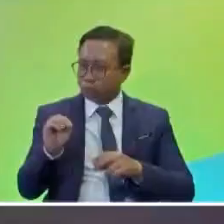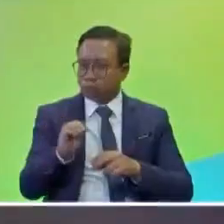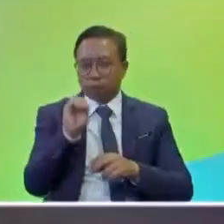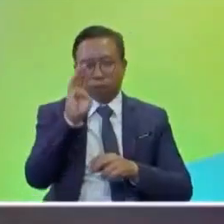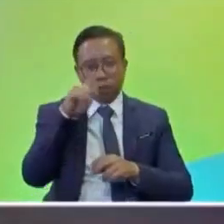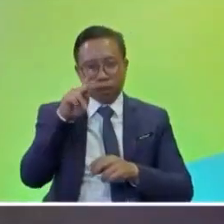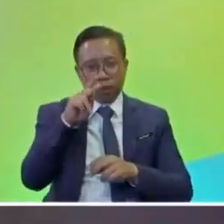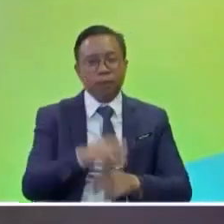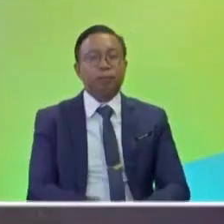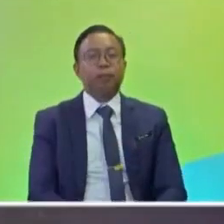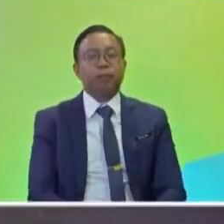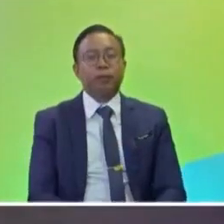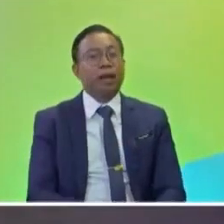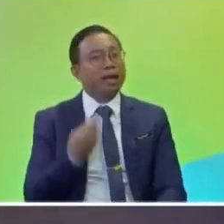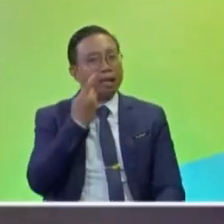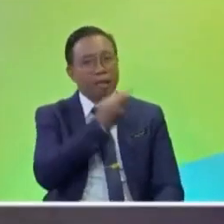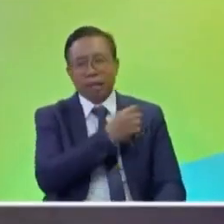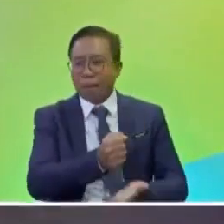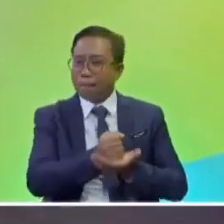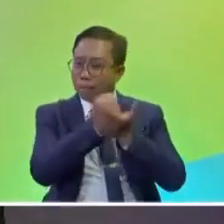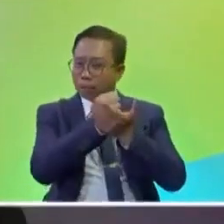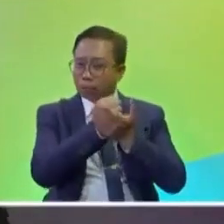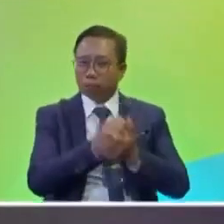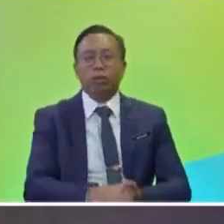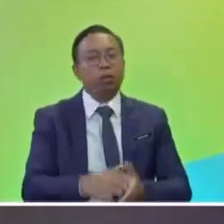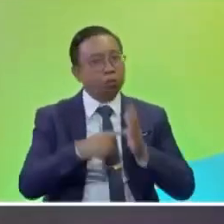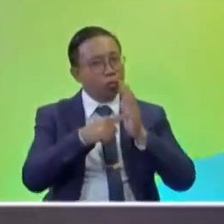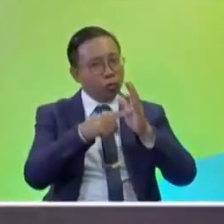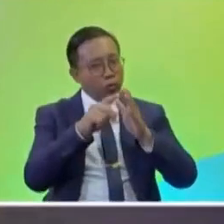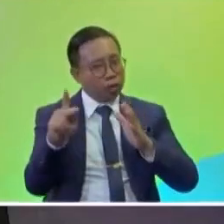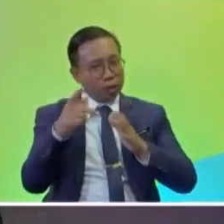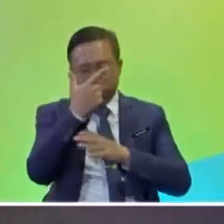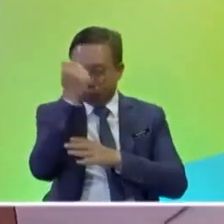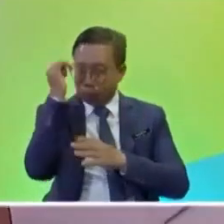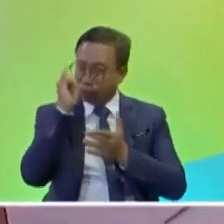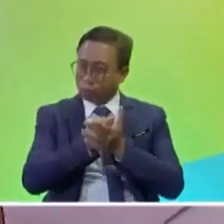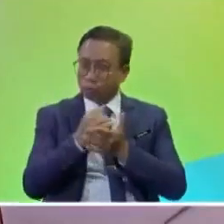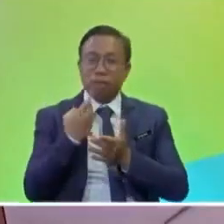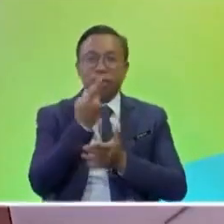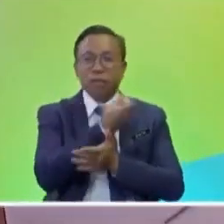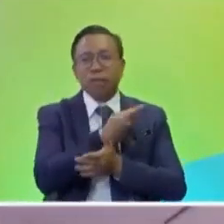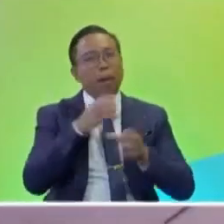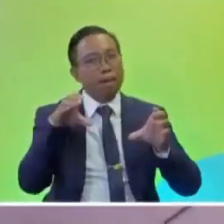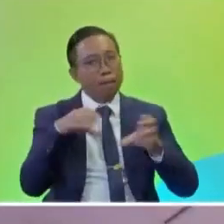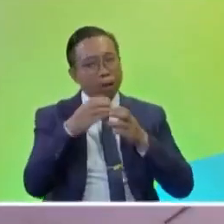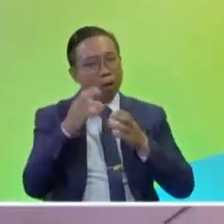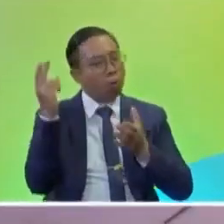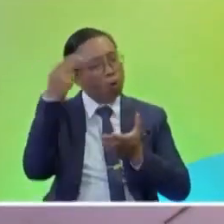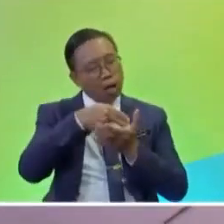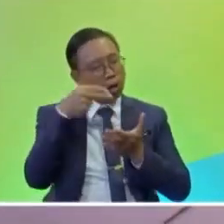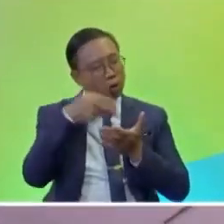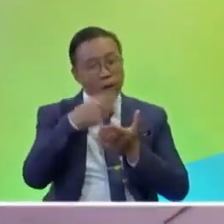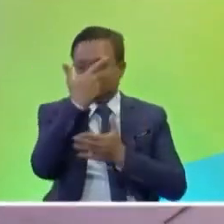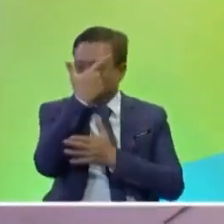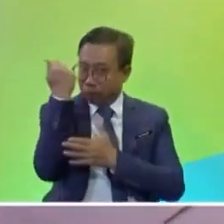Ya, cikgu. Tak apa, cikgu. Kita bantu dan kita tunjukkan. Sebab tu, kita kena perlu buat, cikgu perlu ulang-ulang.